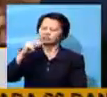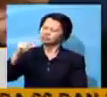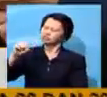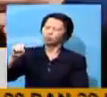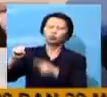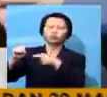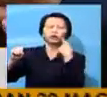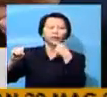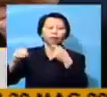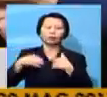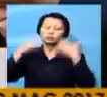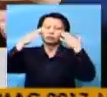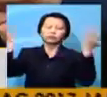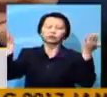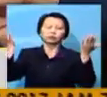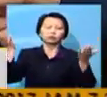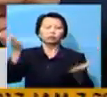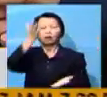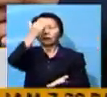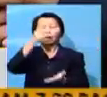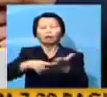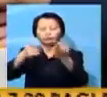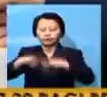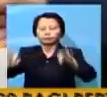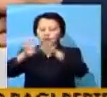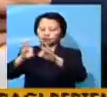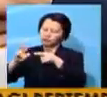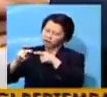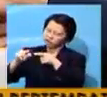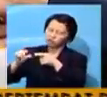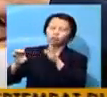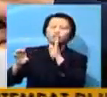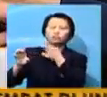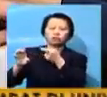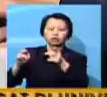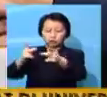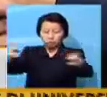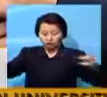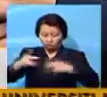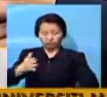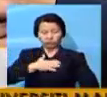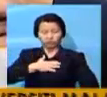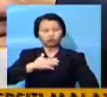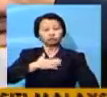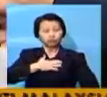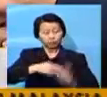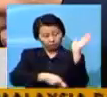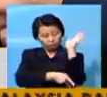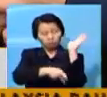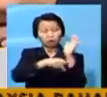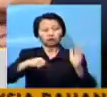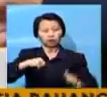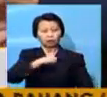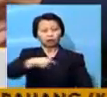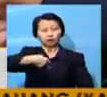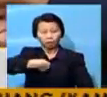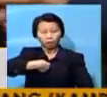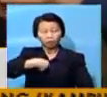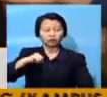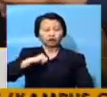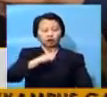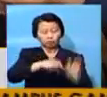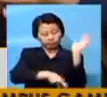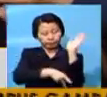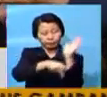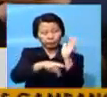ng understand ng ini kawasan saya saya ahli parlimen situ the member parlimen